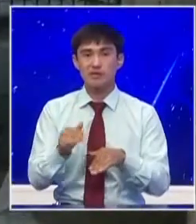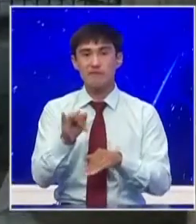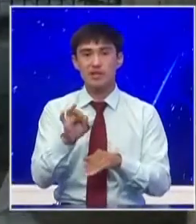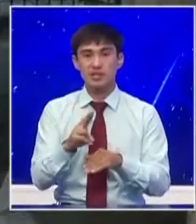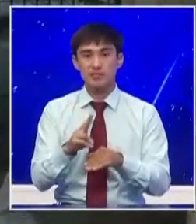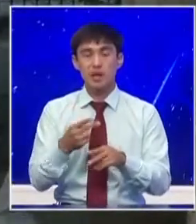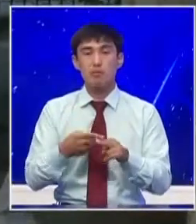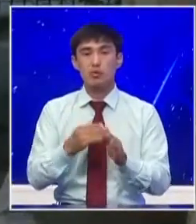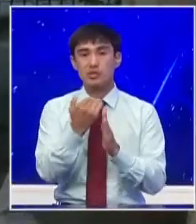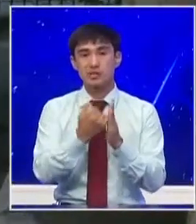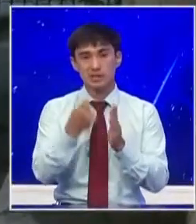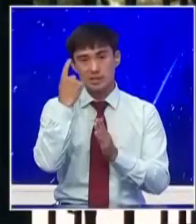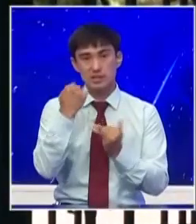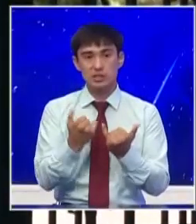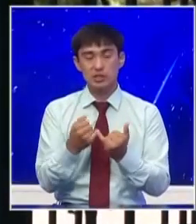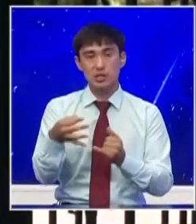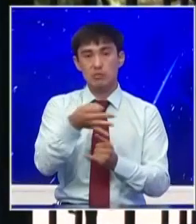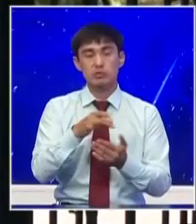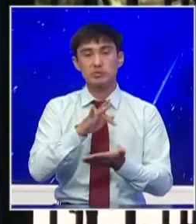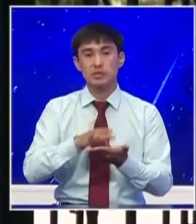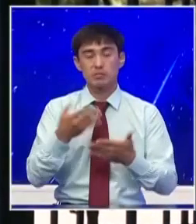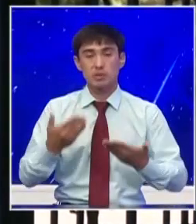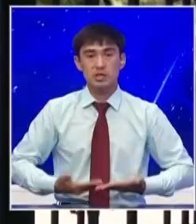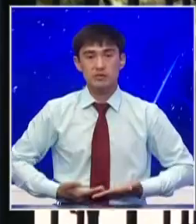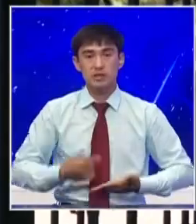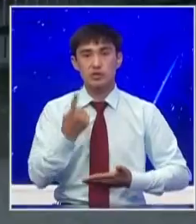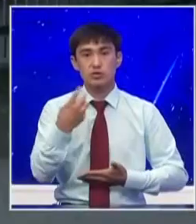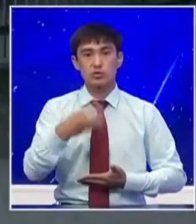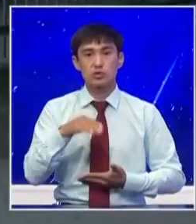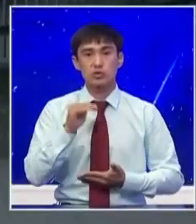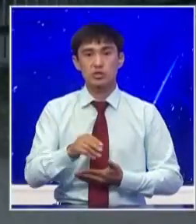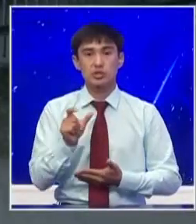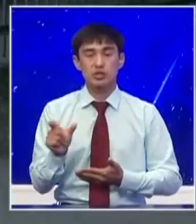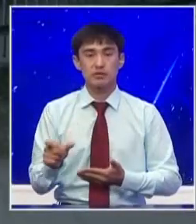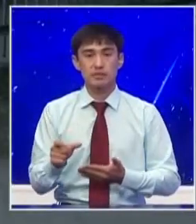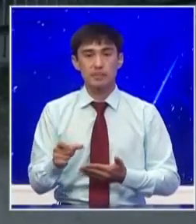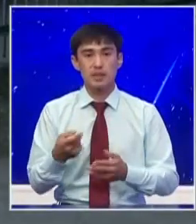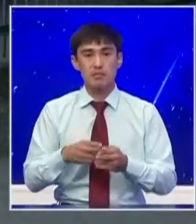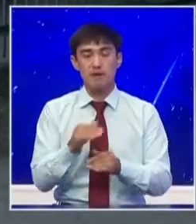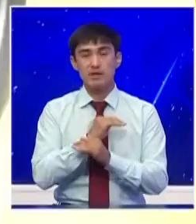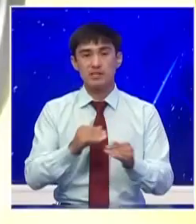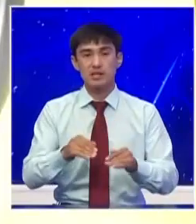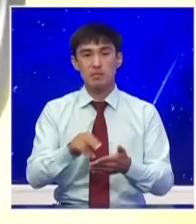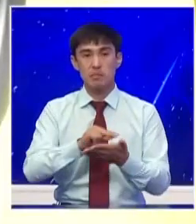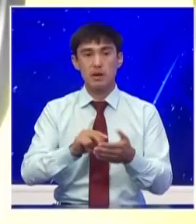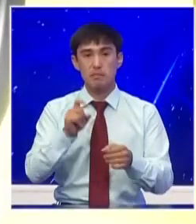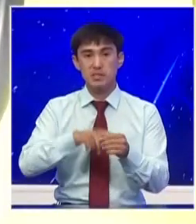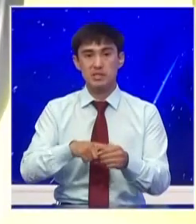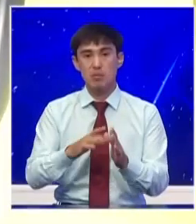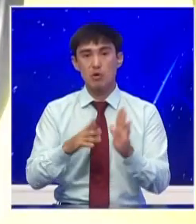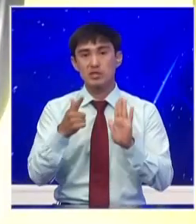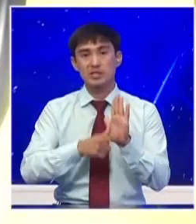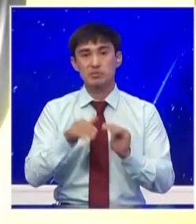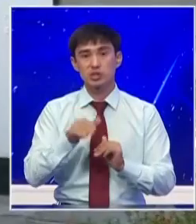фельдшеры. По статистическим данным, сейчас в областном центре проживает порядка 140 тысяч жителей. Причем по официальной прописке – более